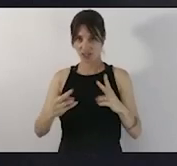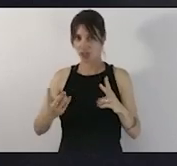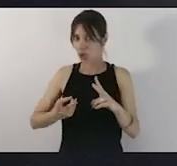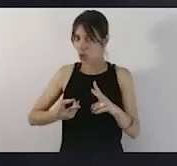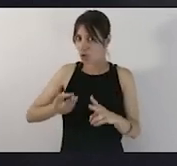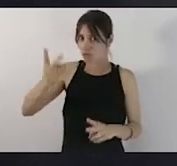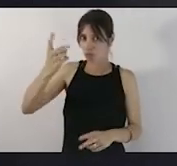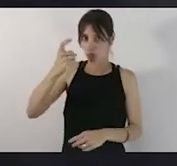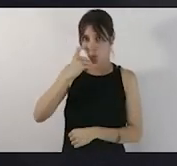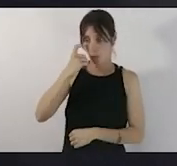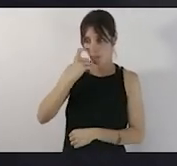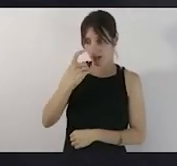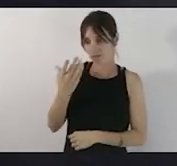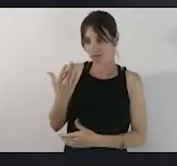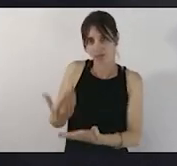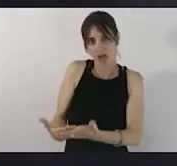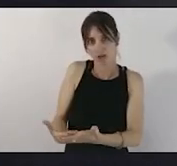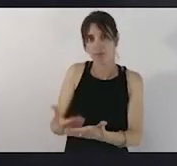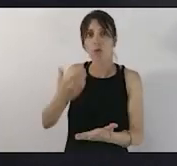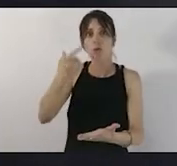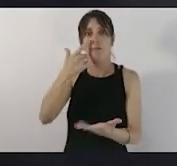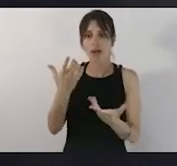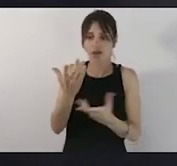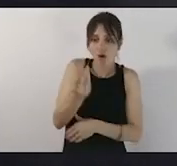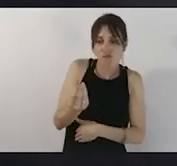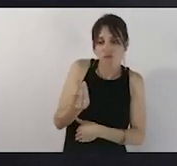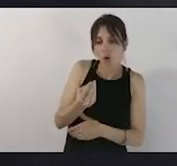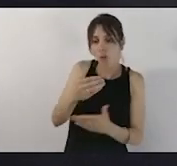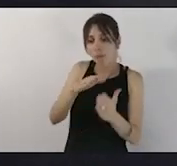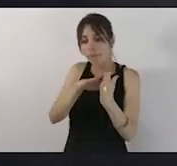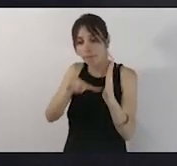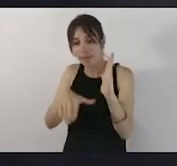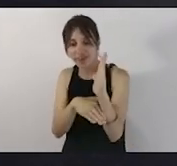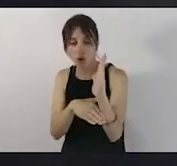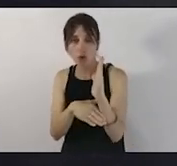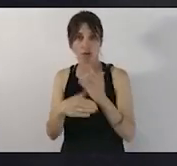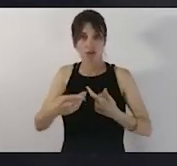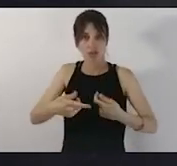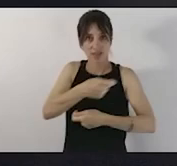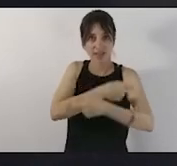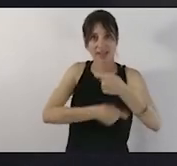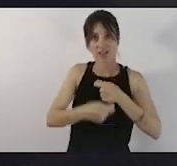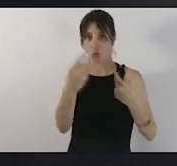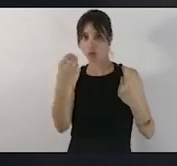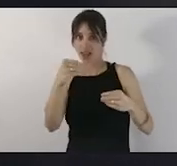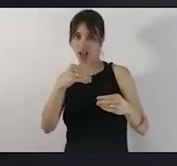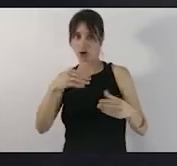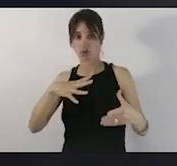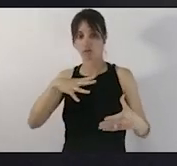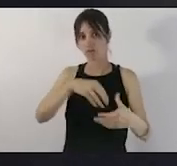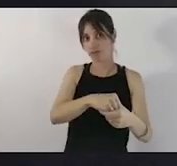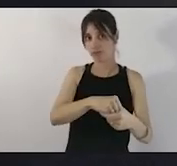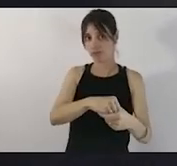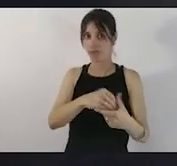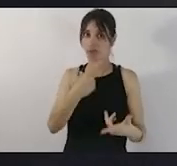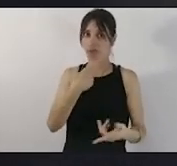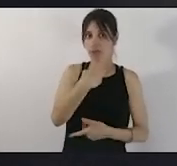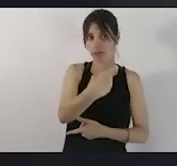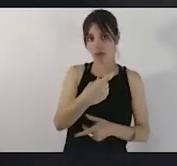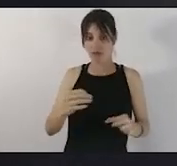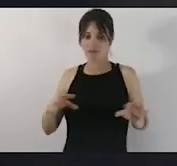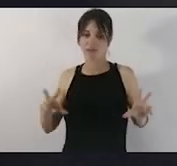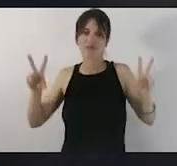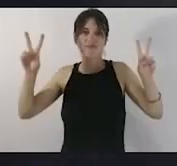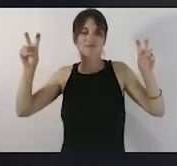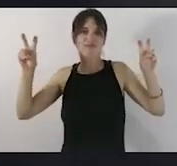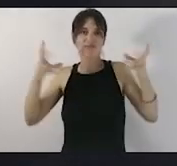plus ce fait. On constate de plus en plus de mineurs qui sont pris dans les réseaux de délinquance, dans des réseaux qu'on peut appeler des réseaux de traite humaine. Vous avez